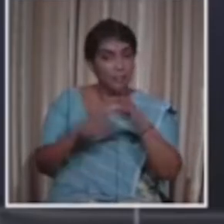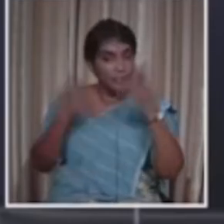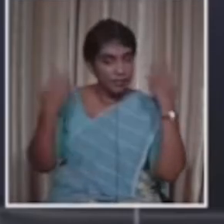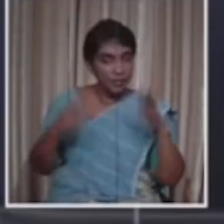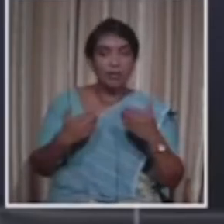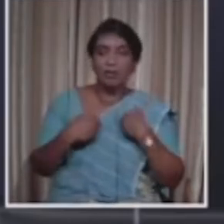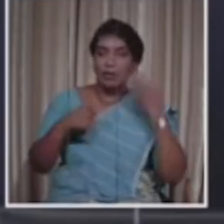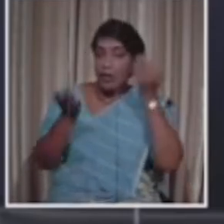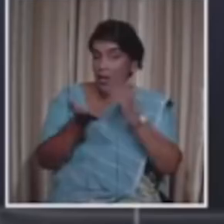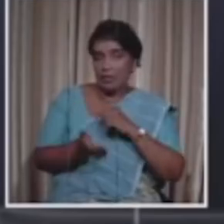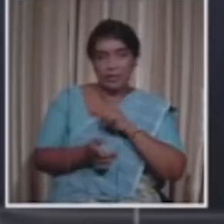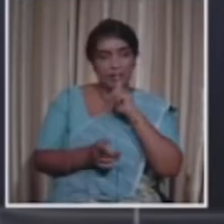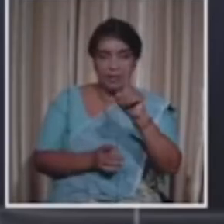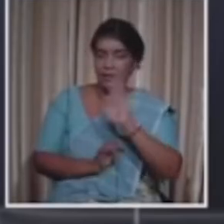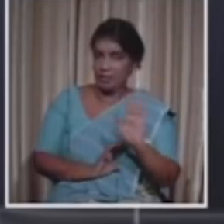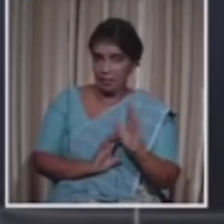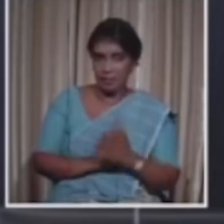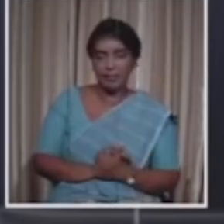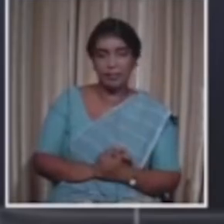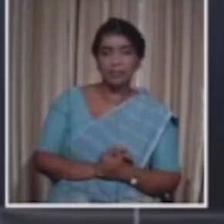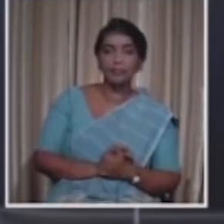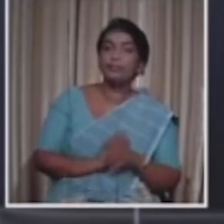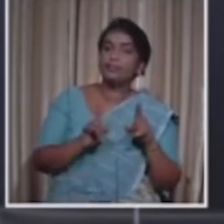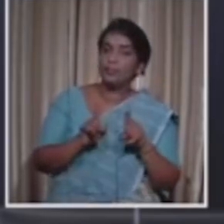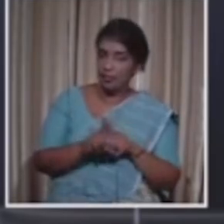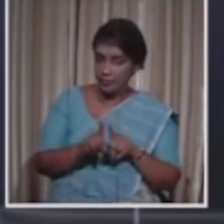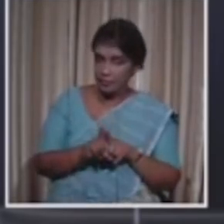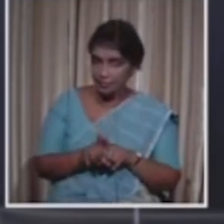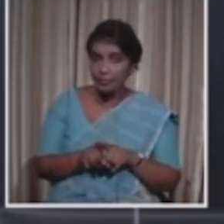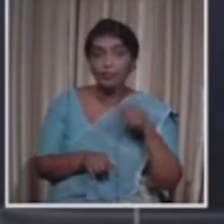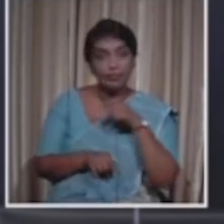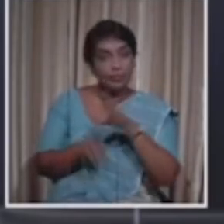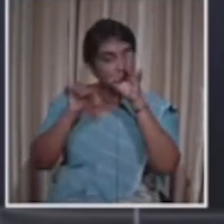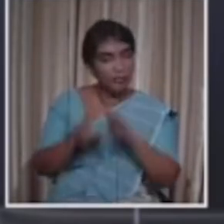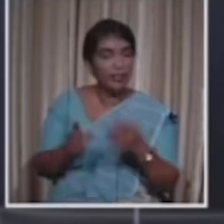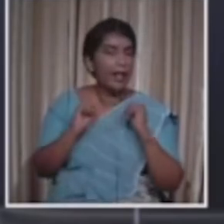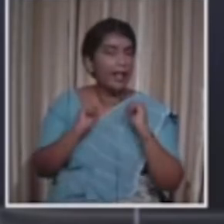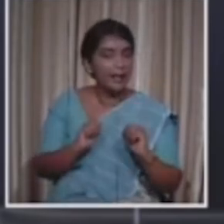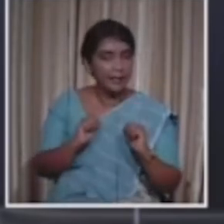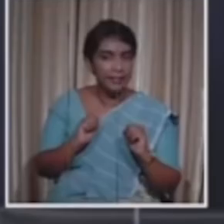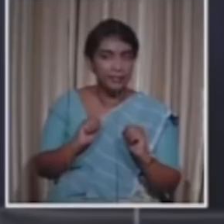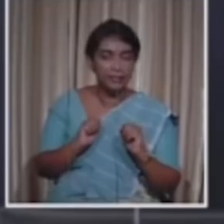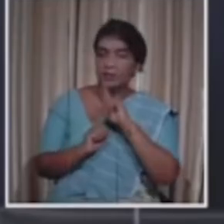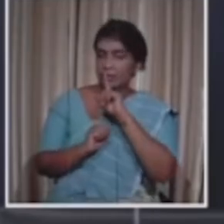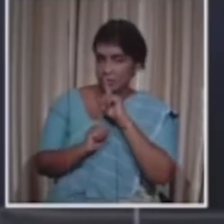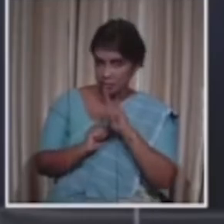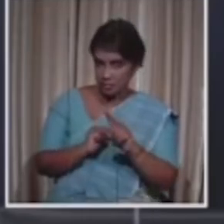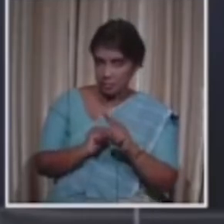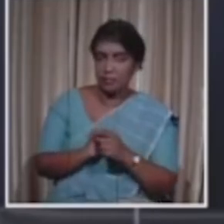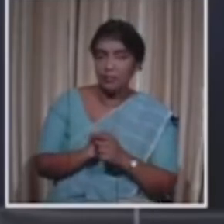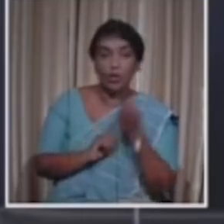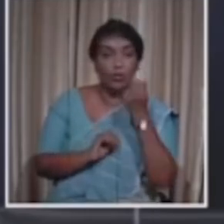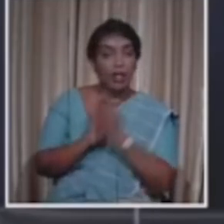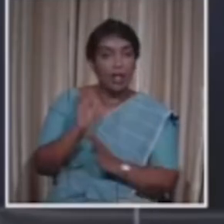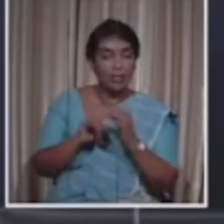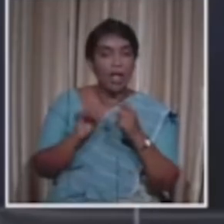Mang ege na nevata kian ne anine. Ewa gema ඒතත්වෙර පත්තුනේ ඇයිද කියන කාරණය ගන්නවනම් මුදල් නැමැති